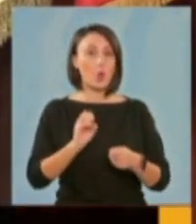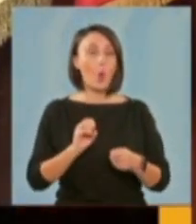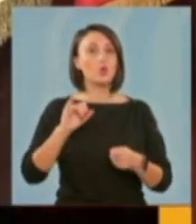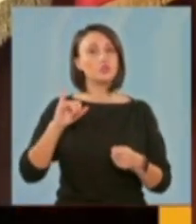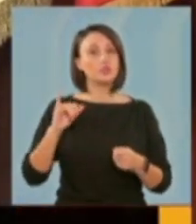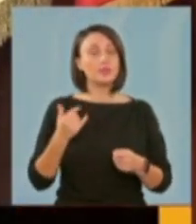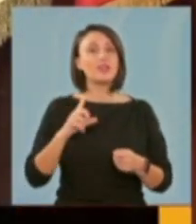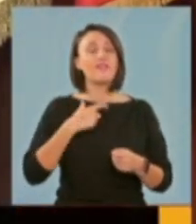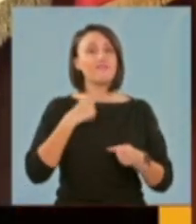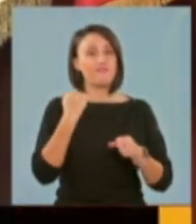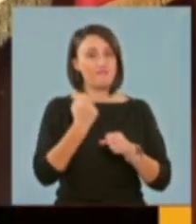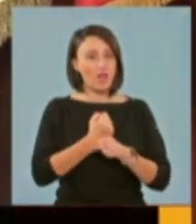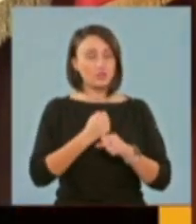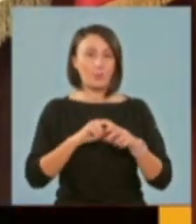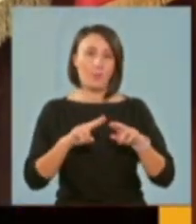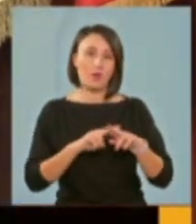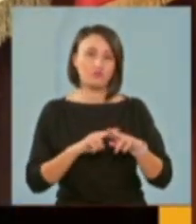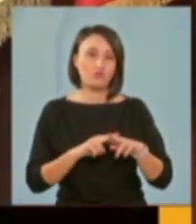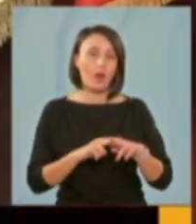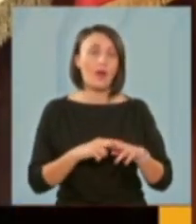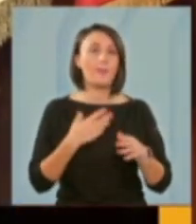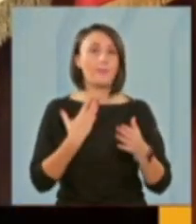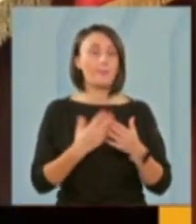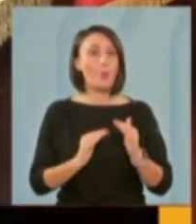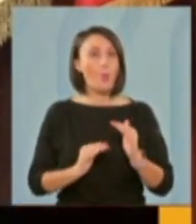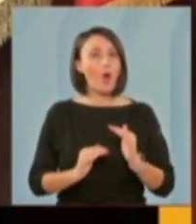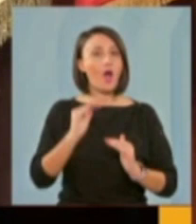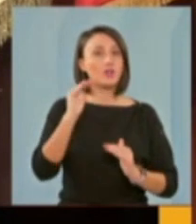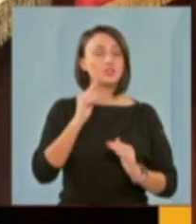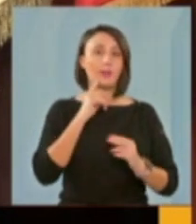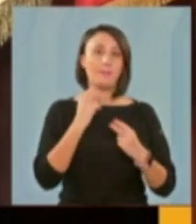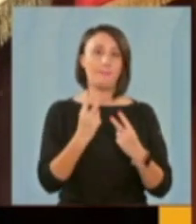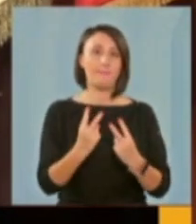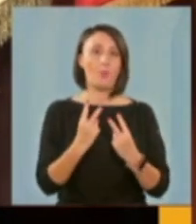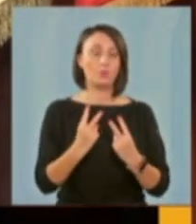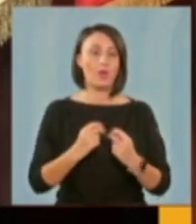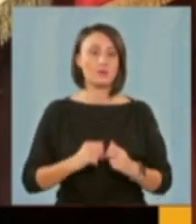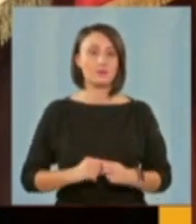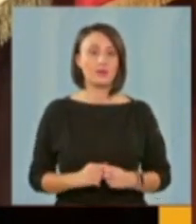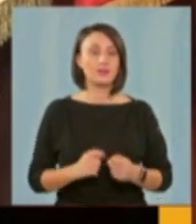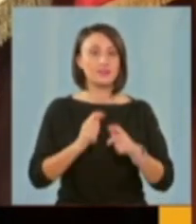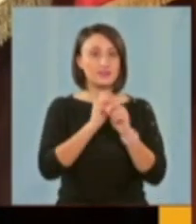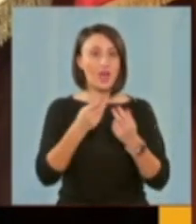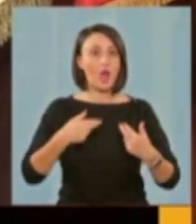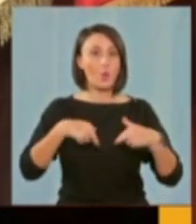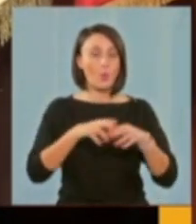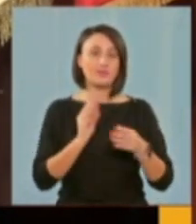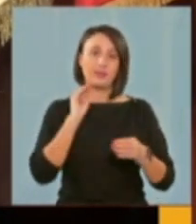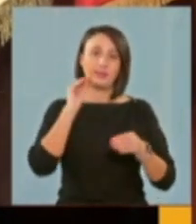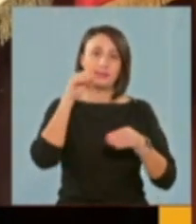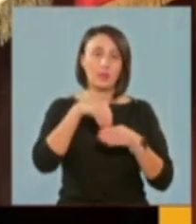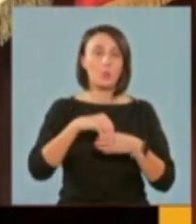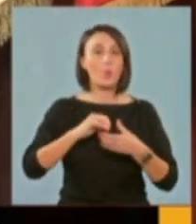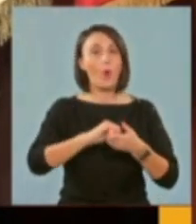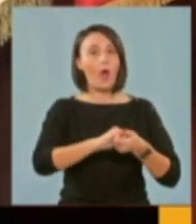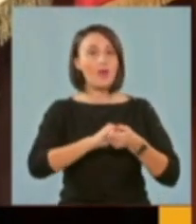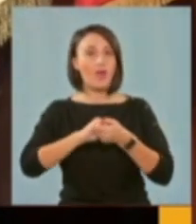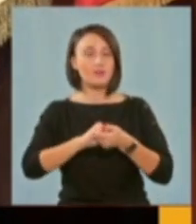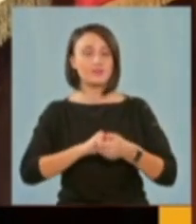să facem în așa fel încât să creștem relevanța țării noastre în interiorul